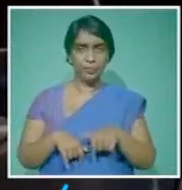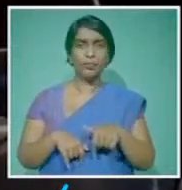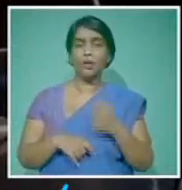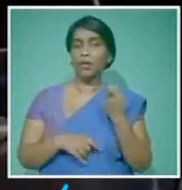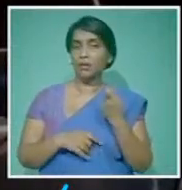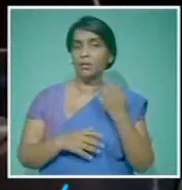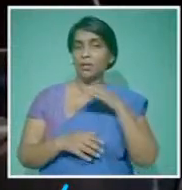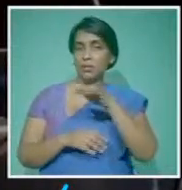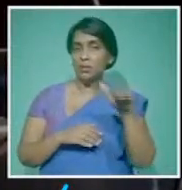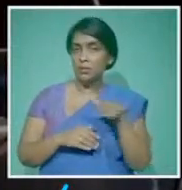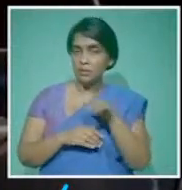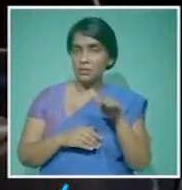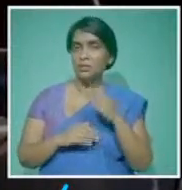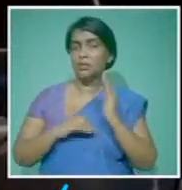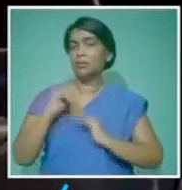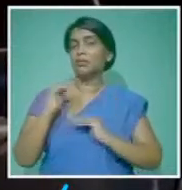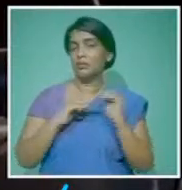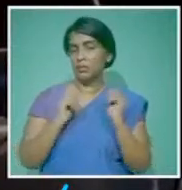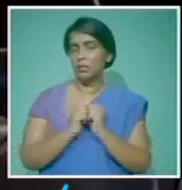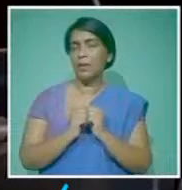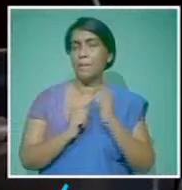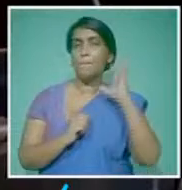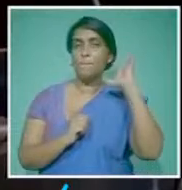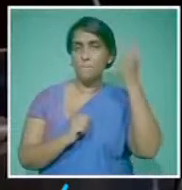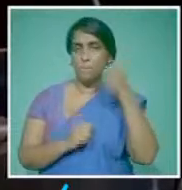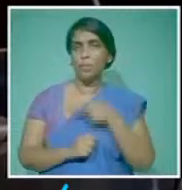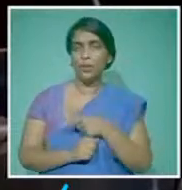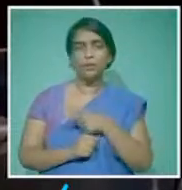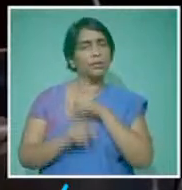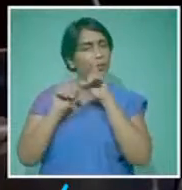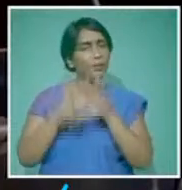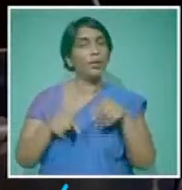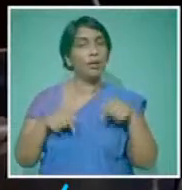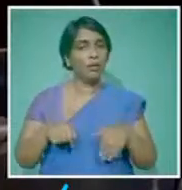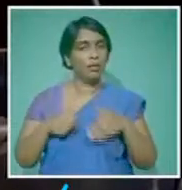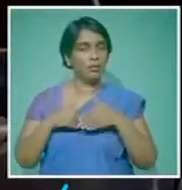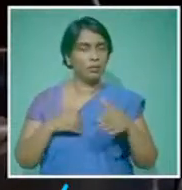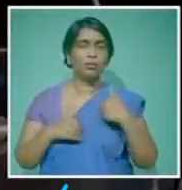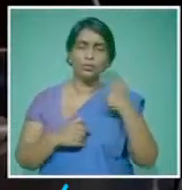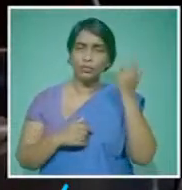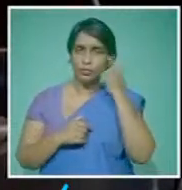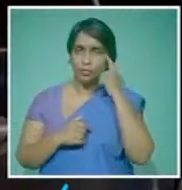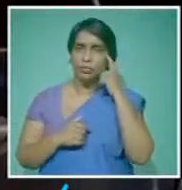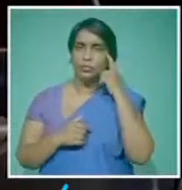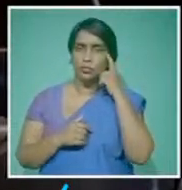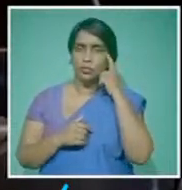ආර්ථික සමාජීය ක්‍රමයේම ප්‍රතිඵලයක්. ඉතින් අද වෙනකොට අපි දන්නවා